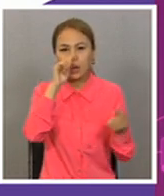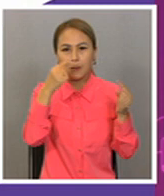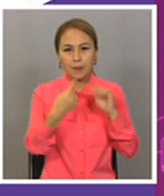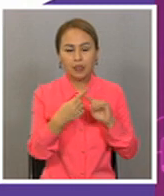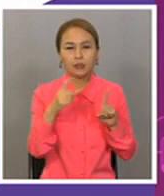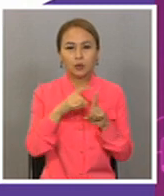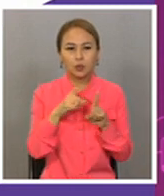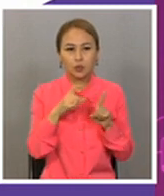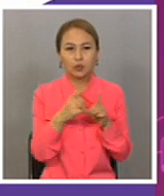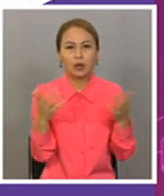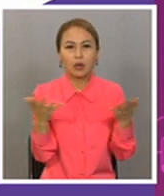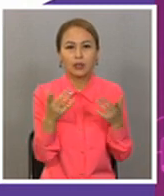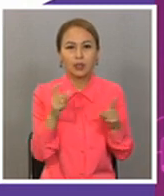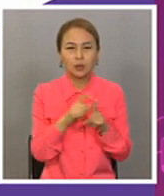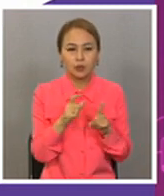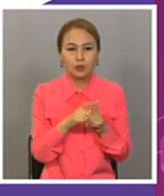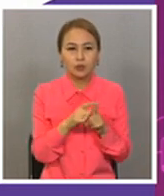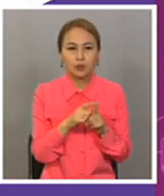сөз қандай сөз?